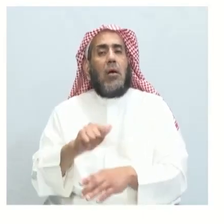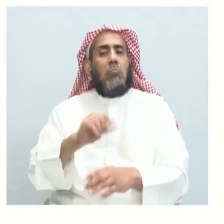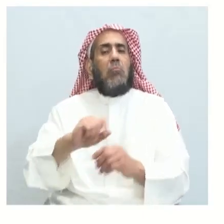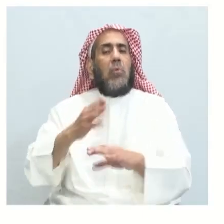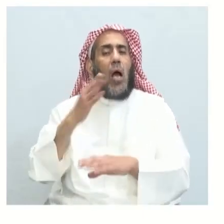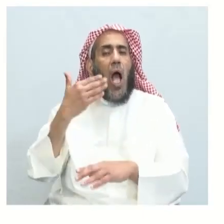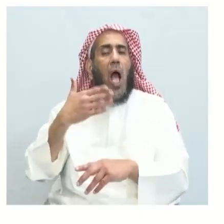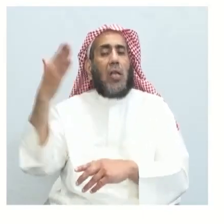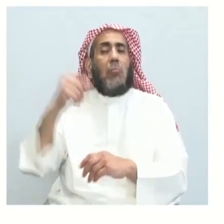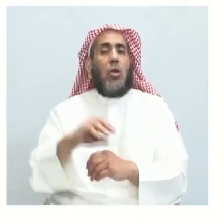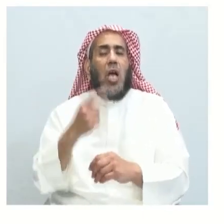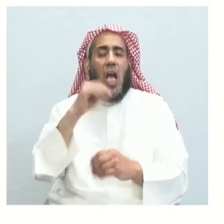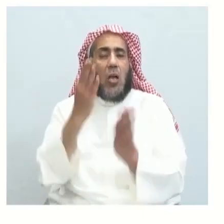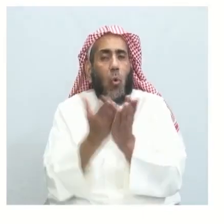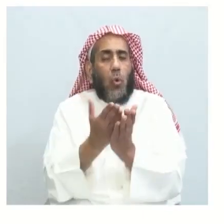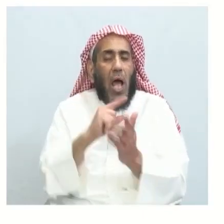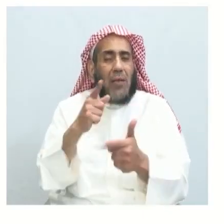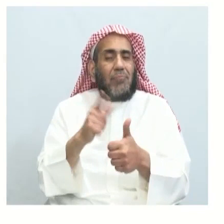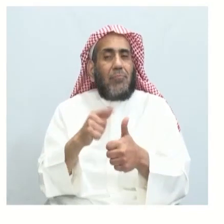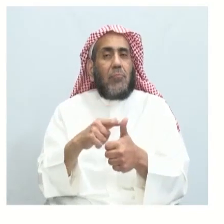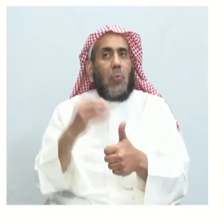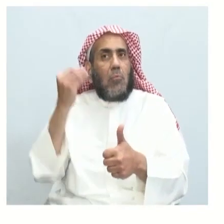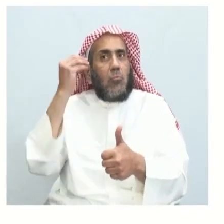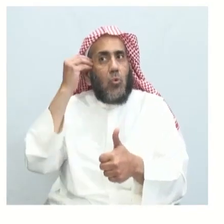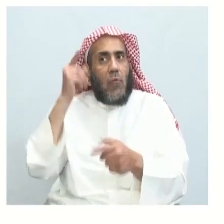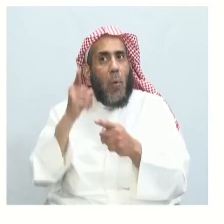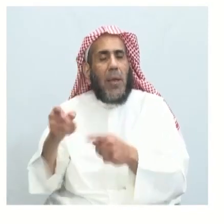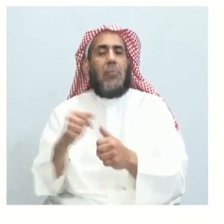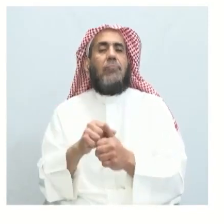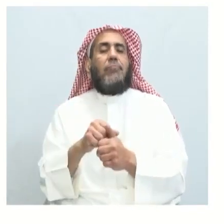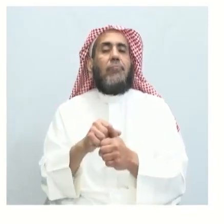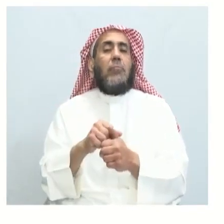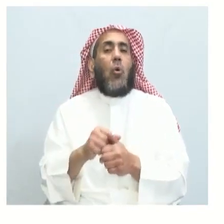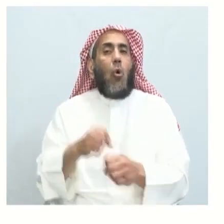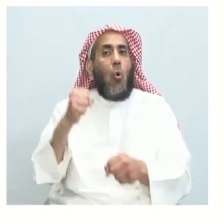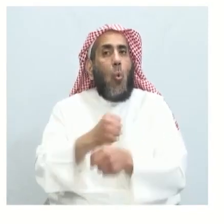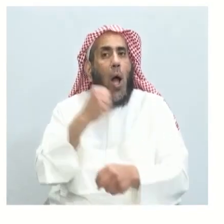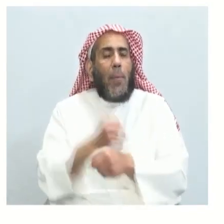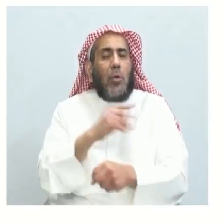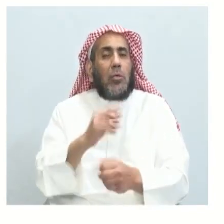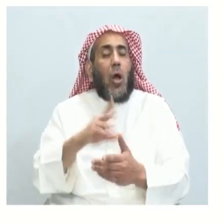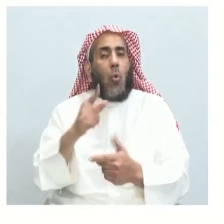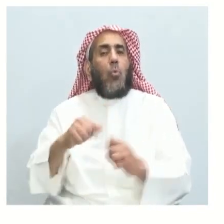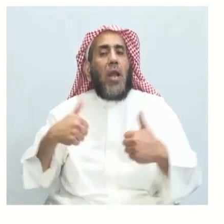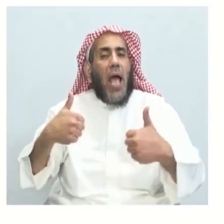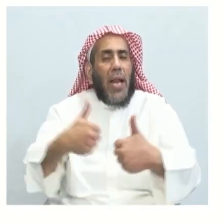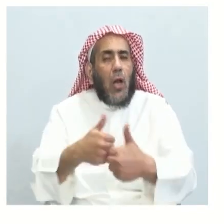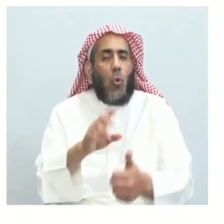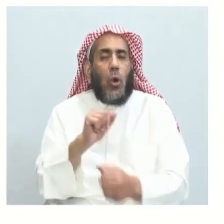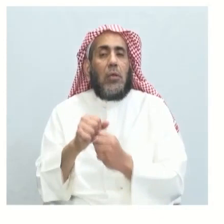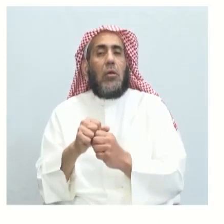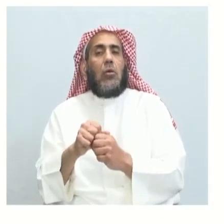هذه الخطبه ويقول اقراوا القران تعرفوا به واعملوا به تكونوا من اهله